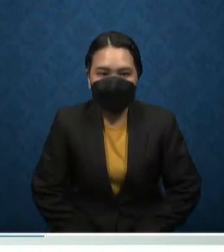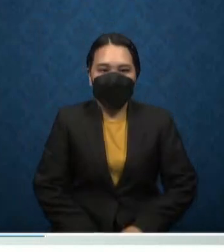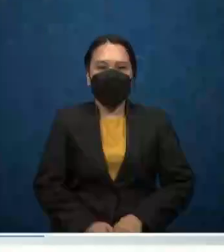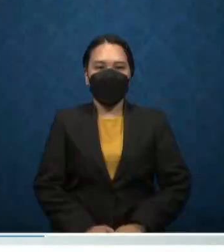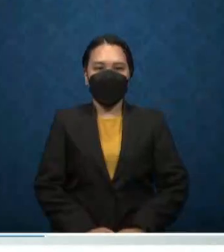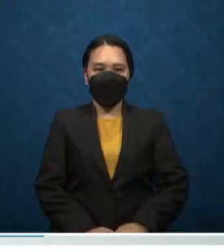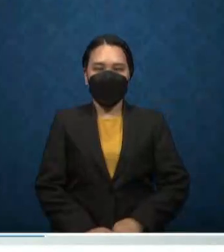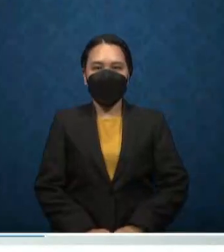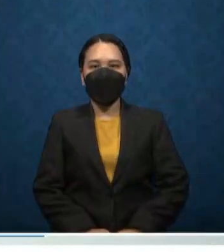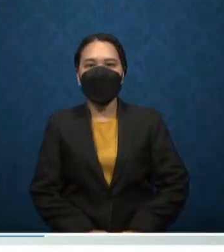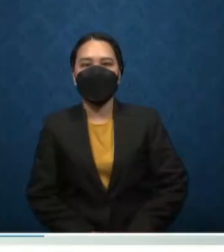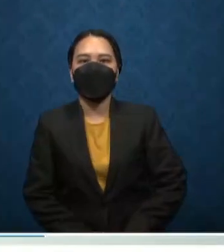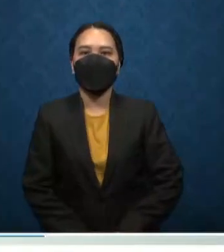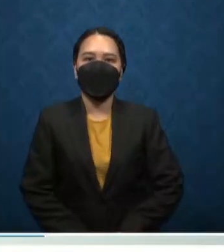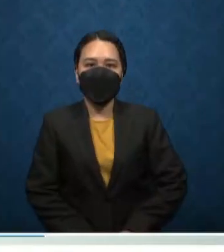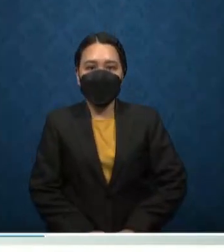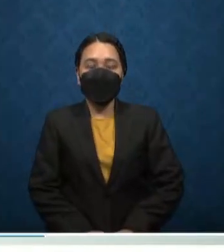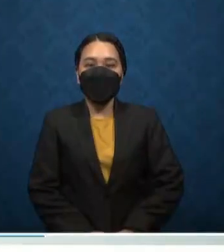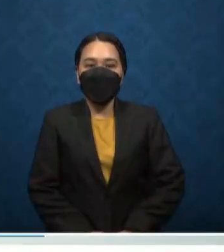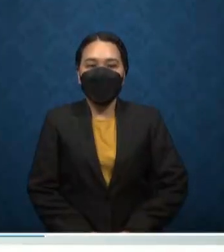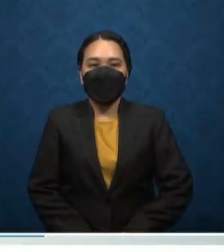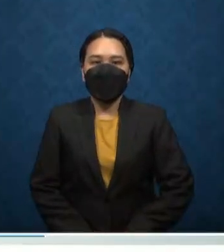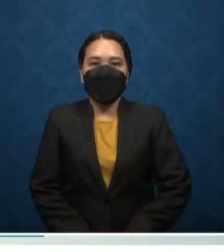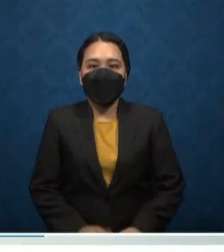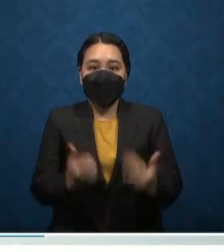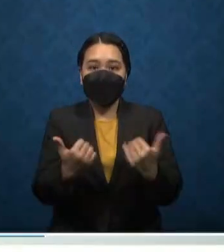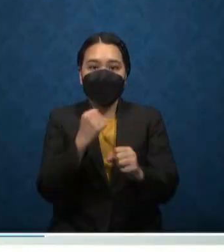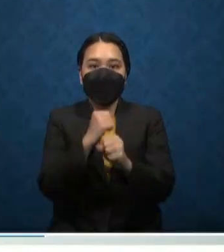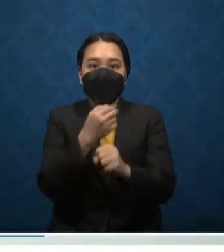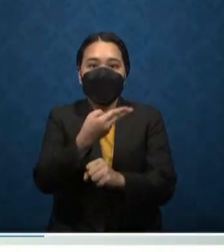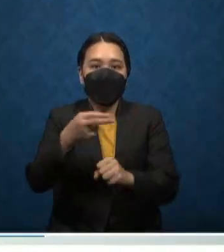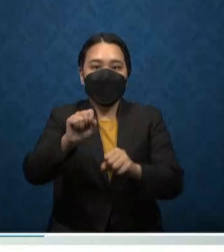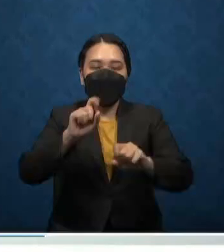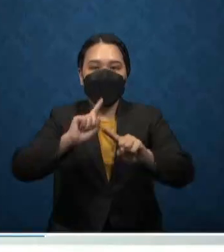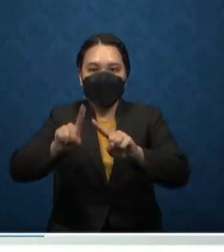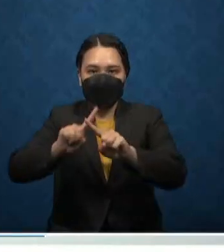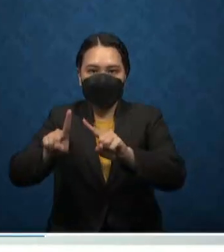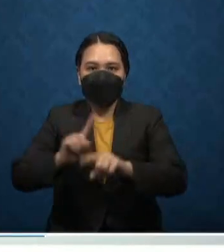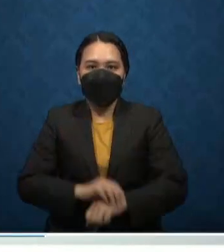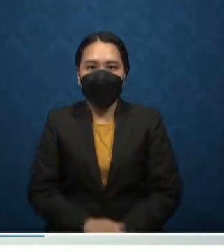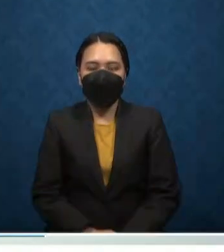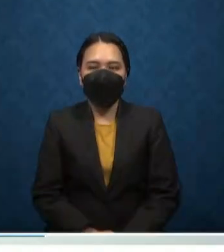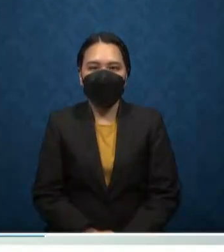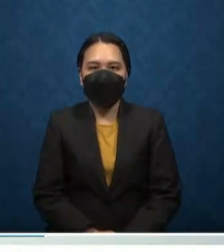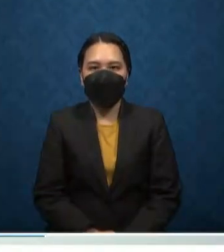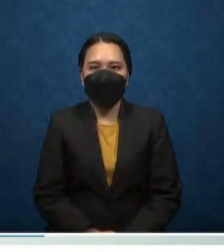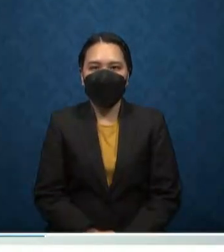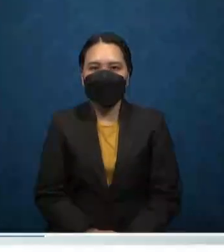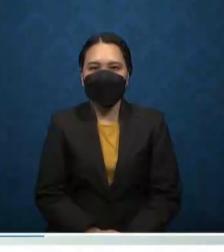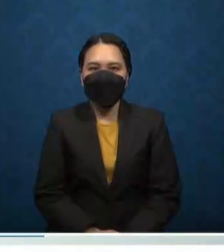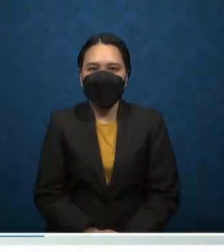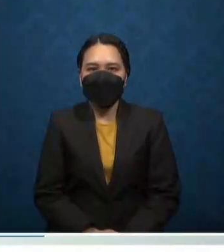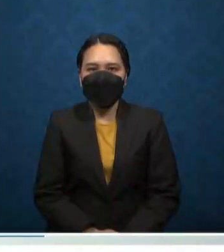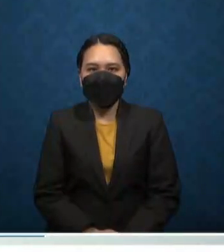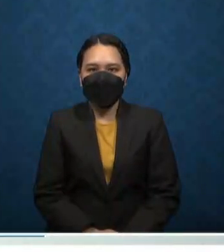การที่เราทำหลักสูตรการที่เราทำข้อเสนอนี้นะคะจะเป็นประโยชน์อย่างไรให้กับประเทศชาติของเราบ้างเพรา